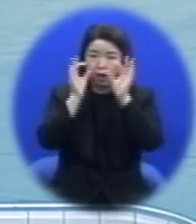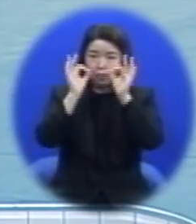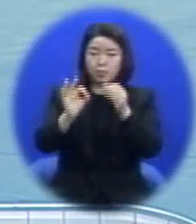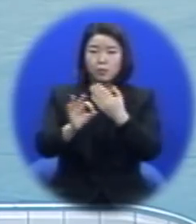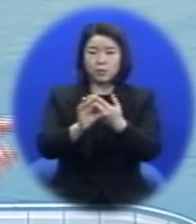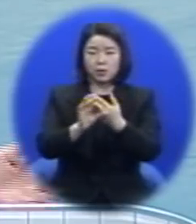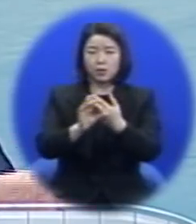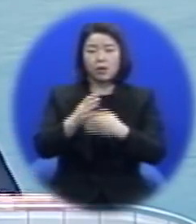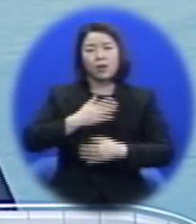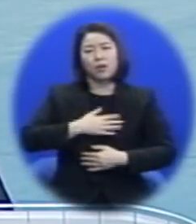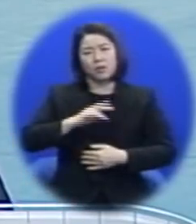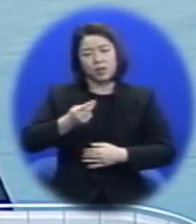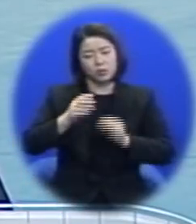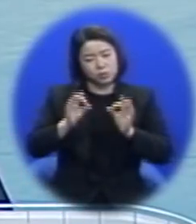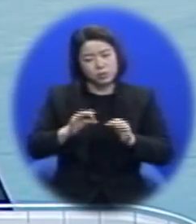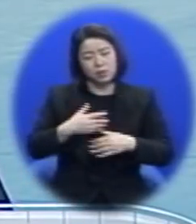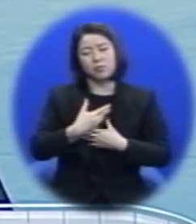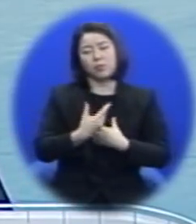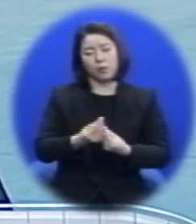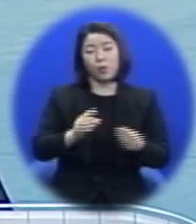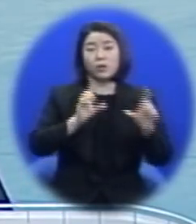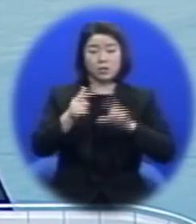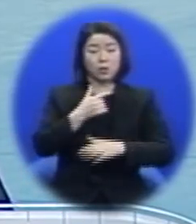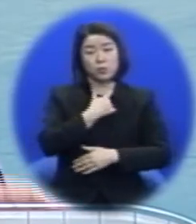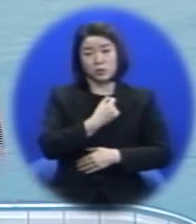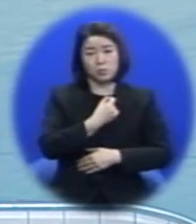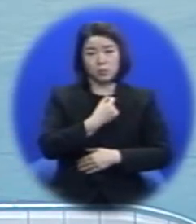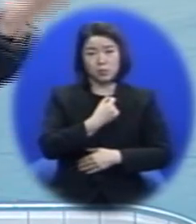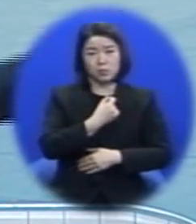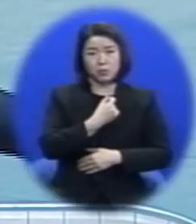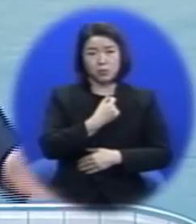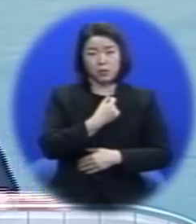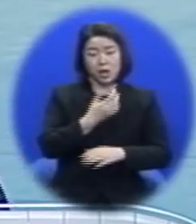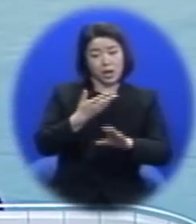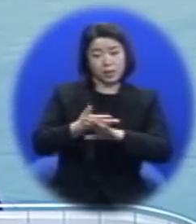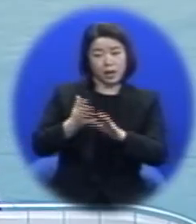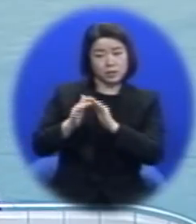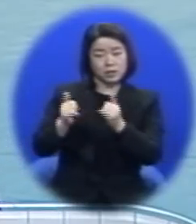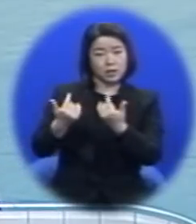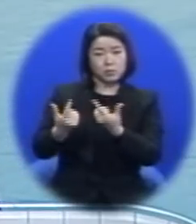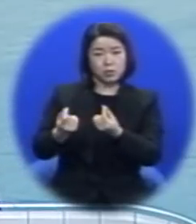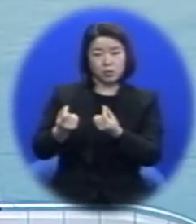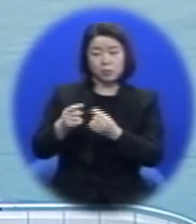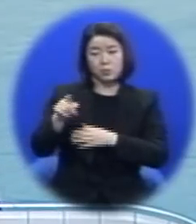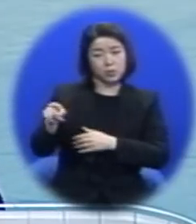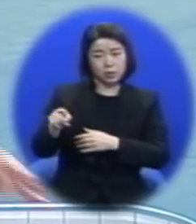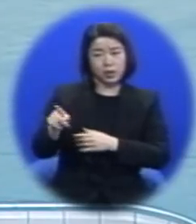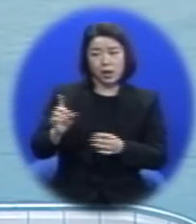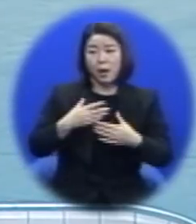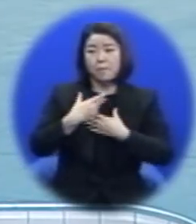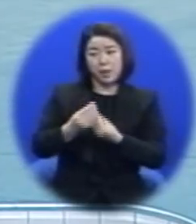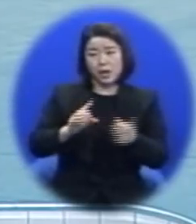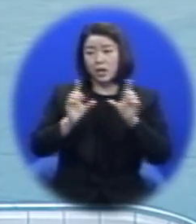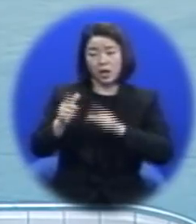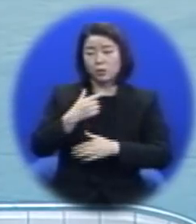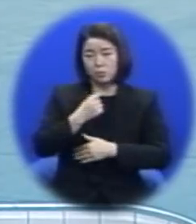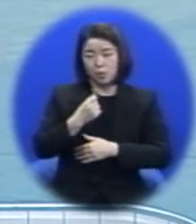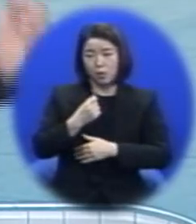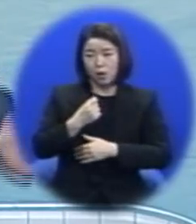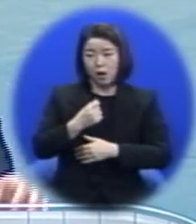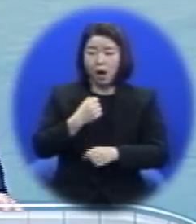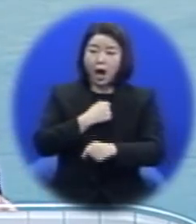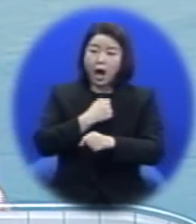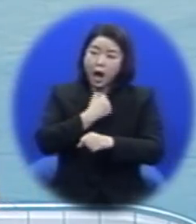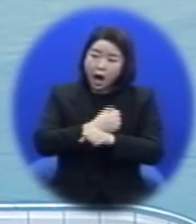나도 좀 이제 편하게 살고 싶어. 아, 다른 사람들처럼 나도 그렇게 좀 살고 싶어. 할 말도 하고 싸울